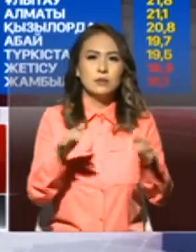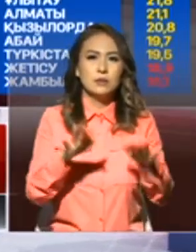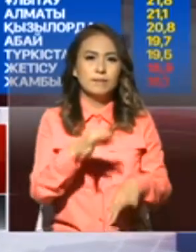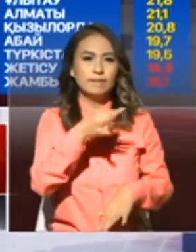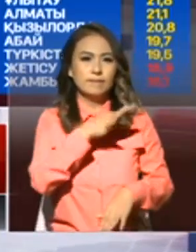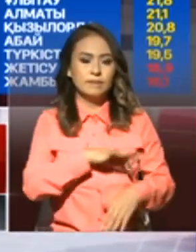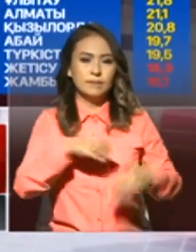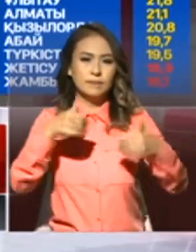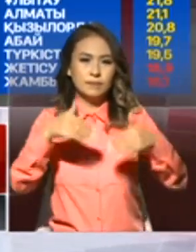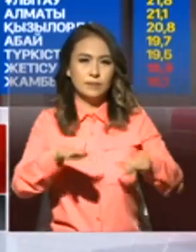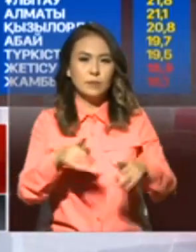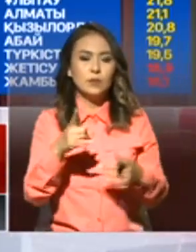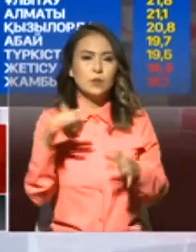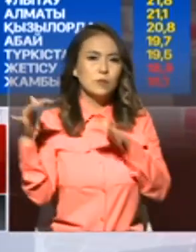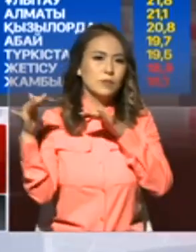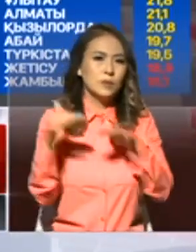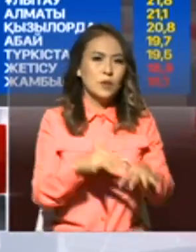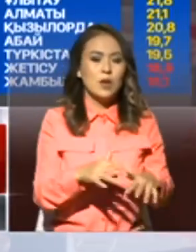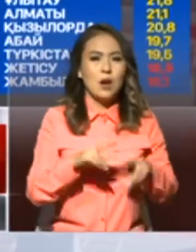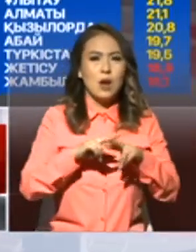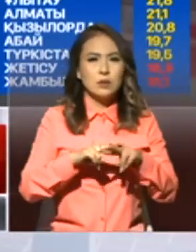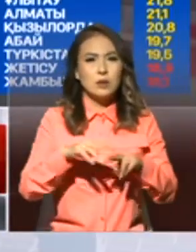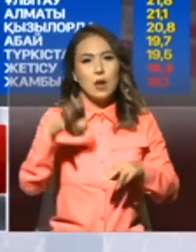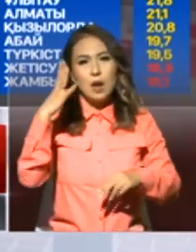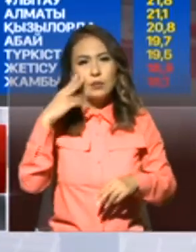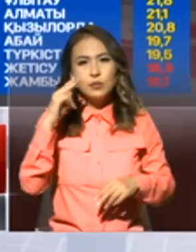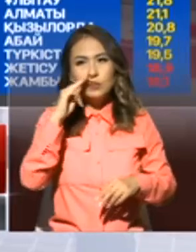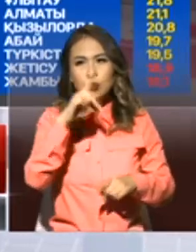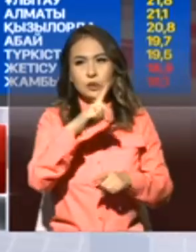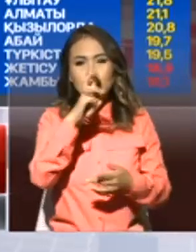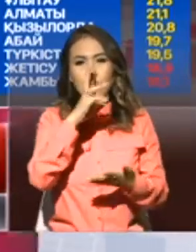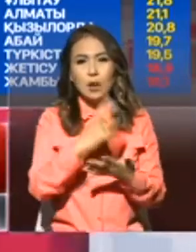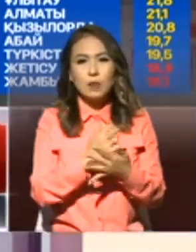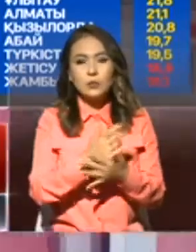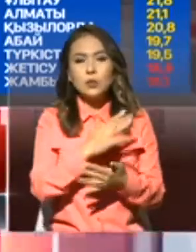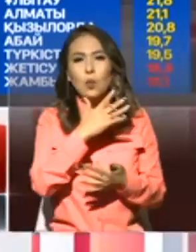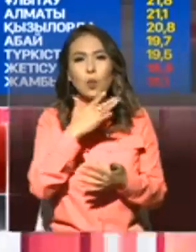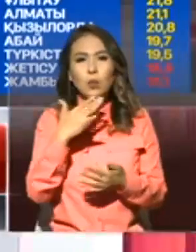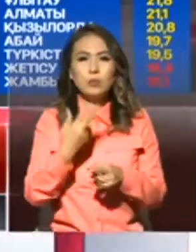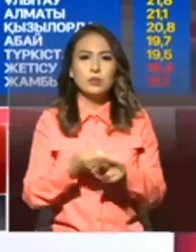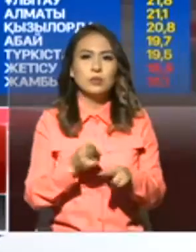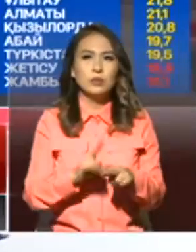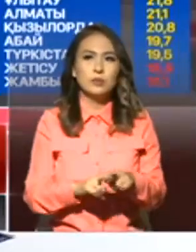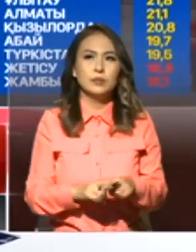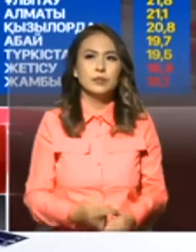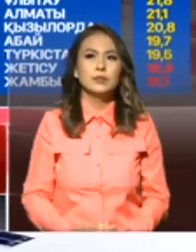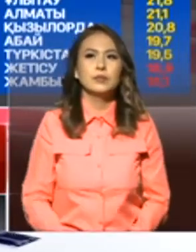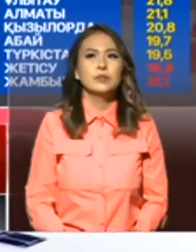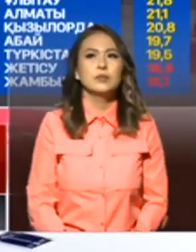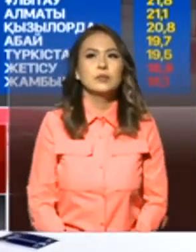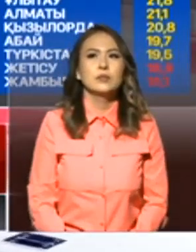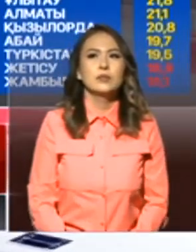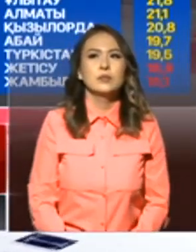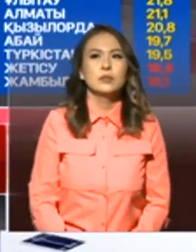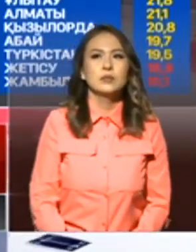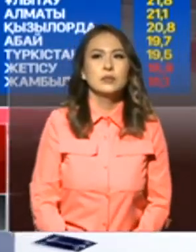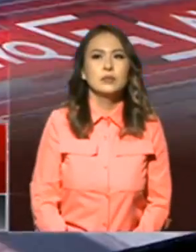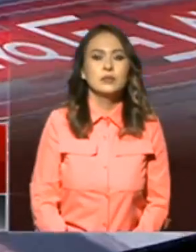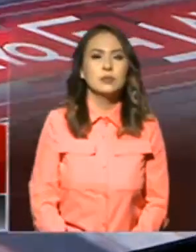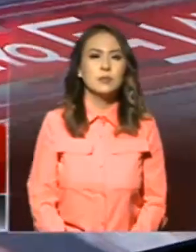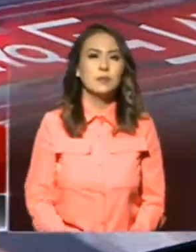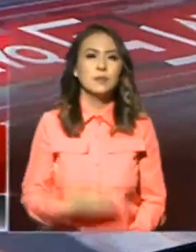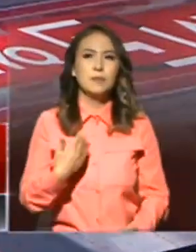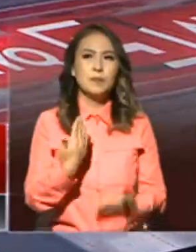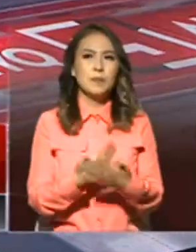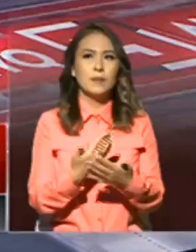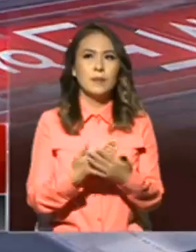халықтың барлығы Астана, Алматыға шоғырланып жатыр, Шымкентке? Себебі ол жақта табыс көп. Жасұлтан мырза, мәселе ода емес. Мәселе сонда. Қараңыз, мен сізге басқа нәрсе